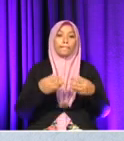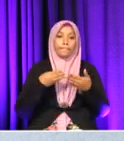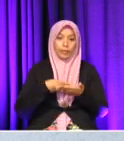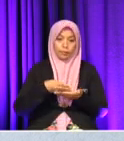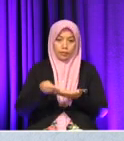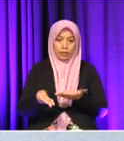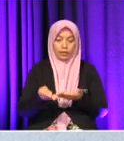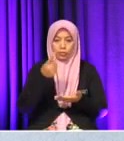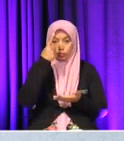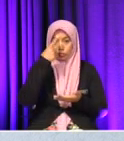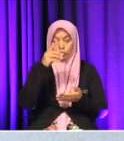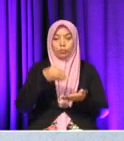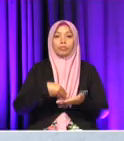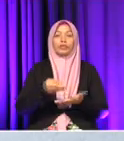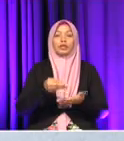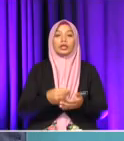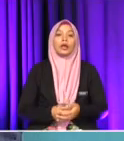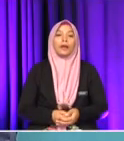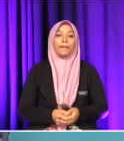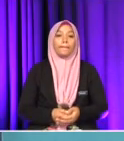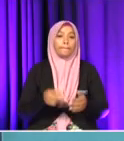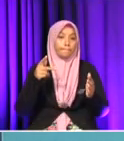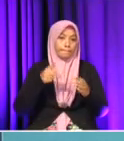jadi soal ini membawa 5 marker